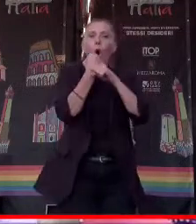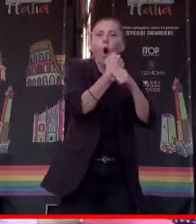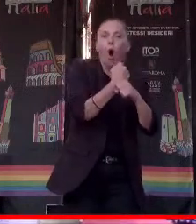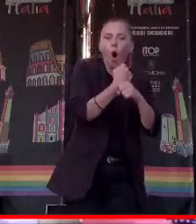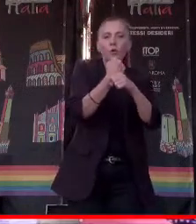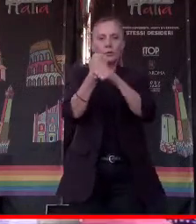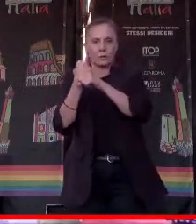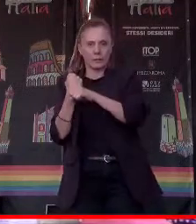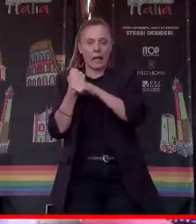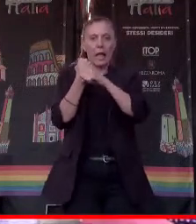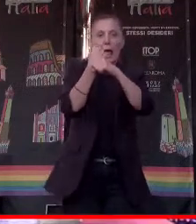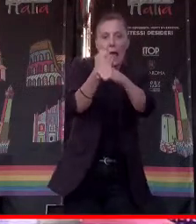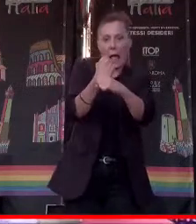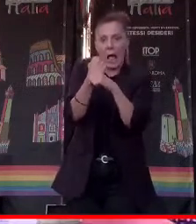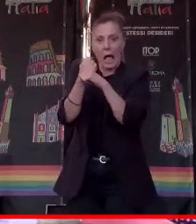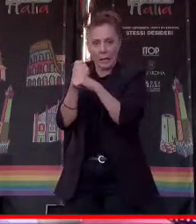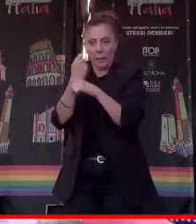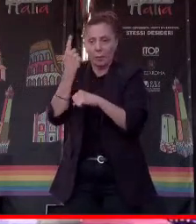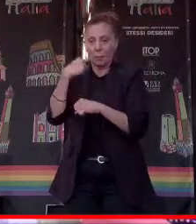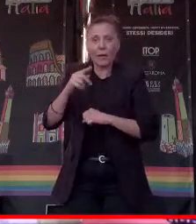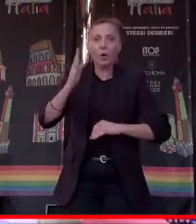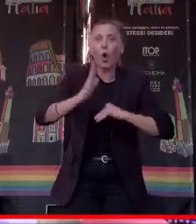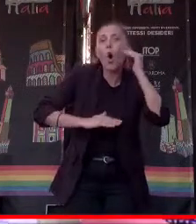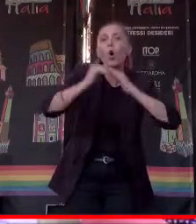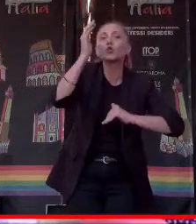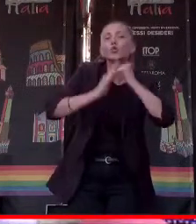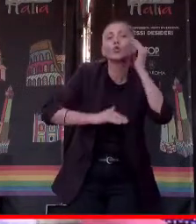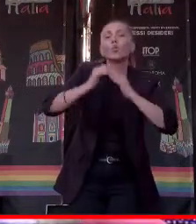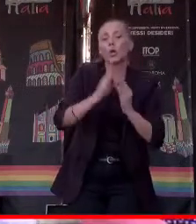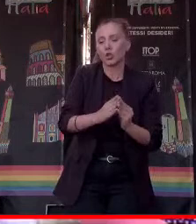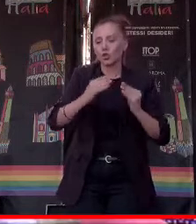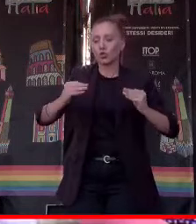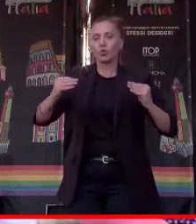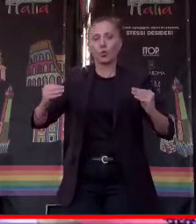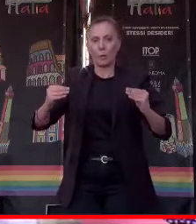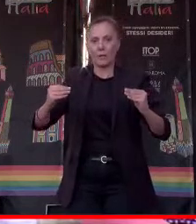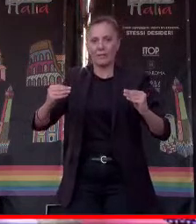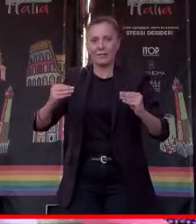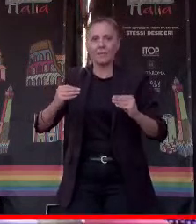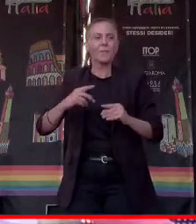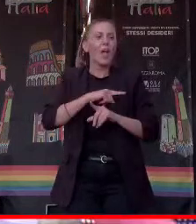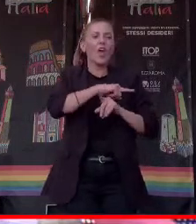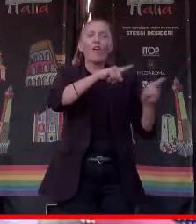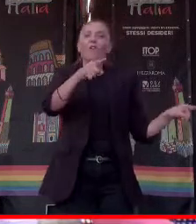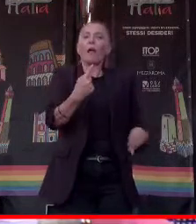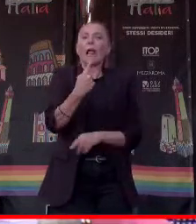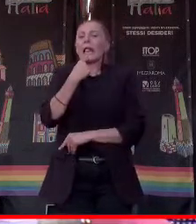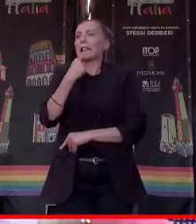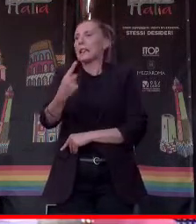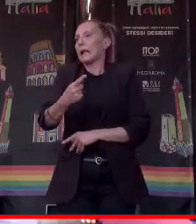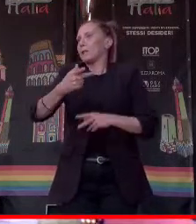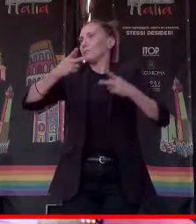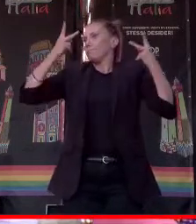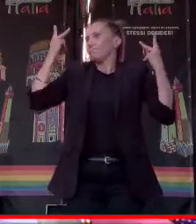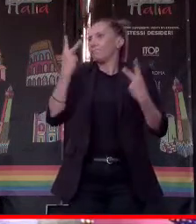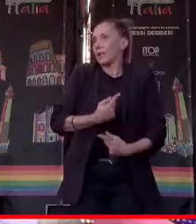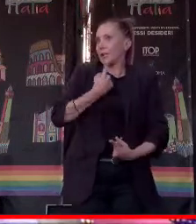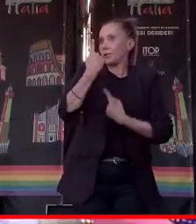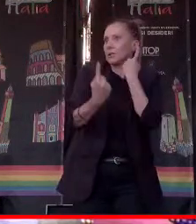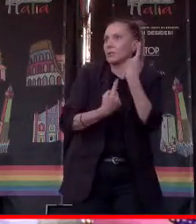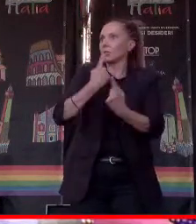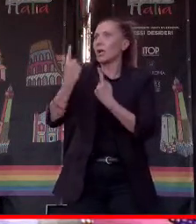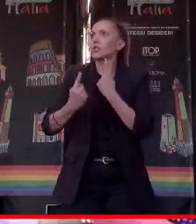mutualmente supportano nella costruzione degli strumenti e delle procedure. Voi avete citato tante grandi questioni che stanno sul